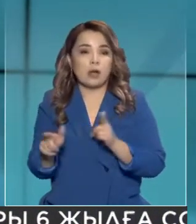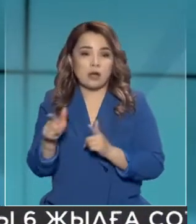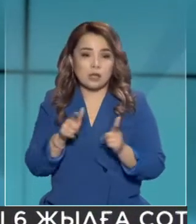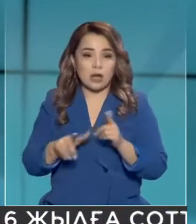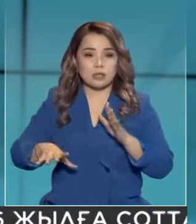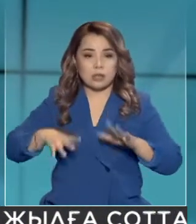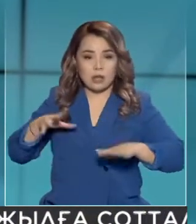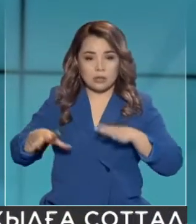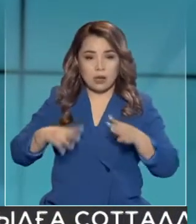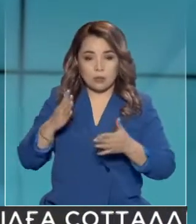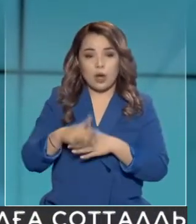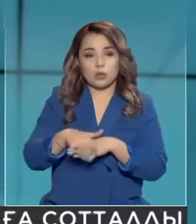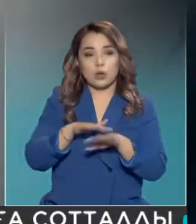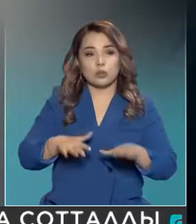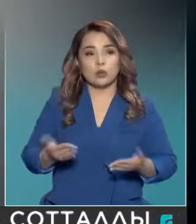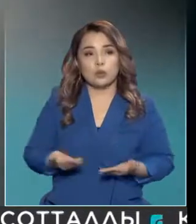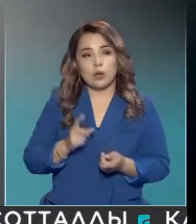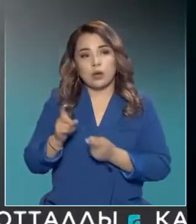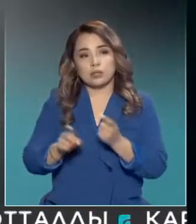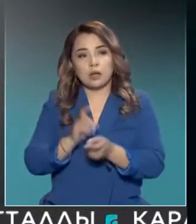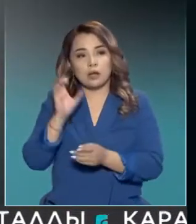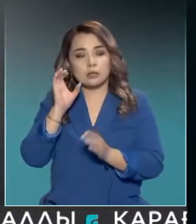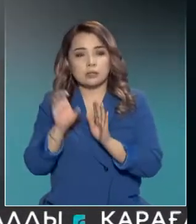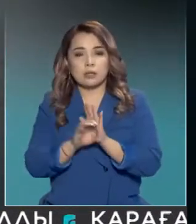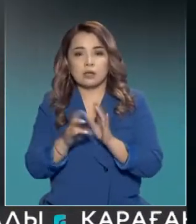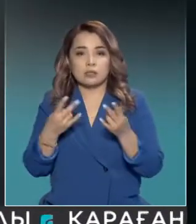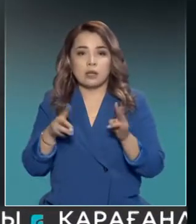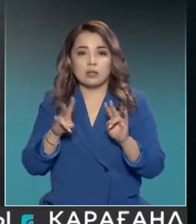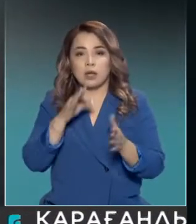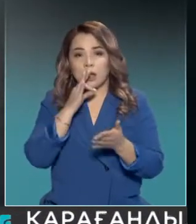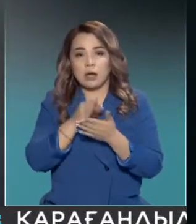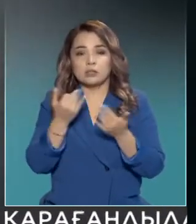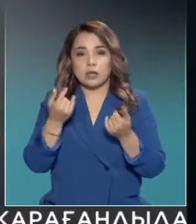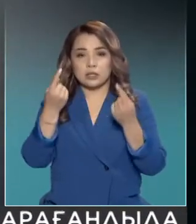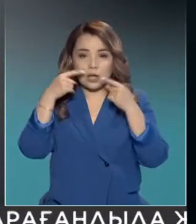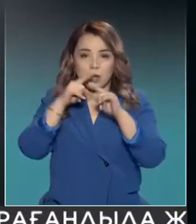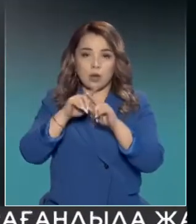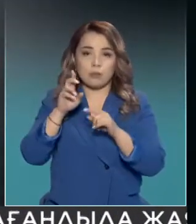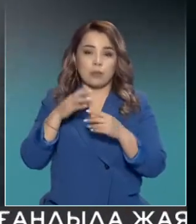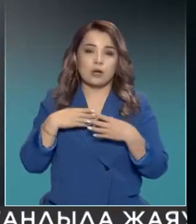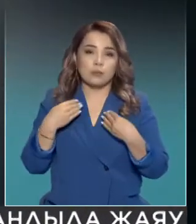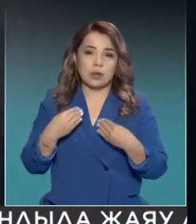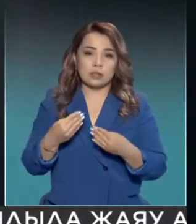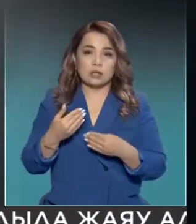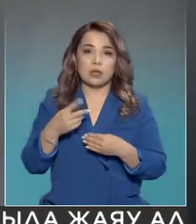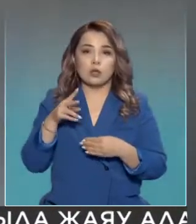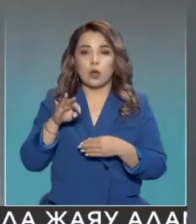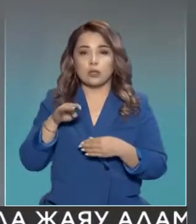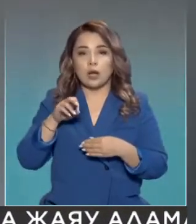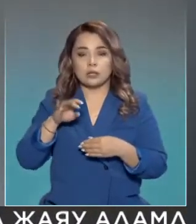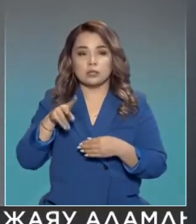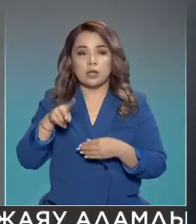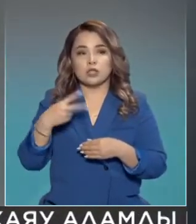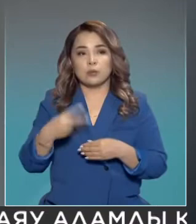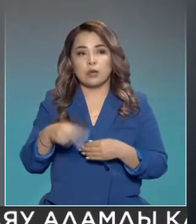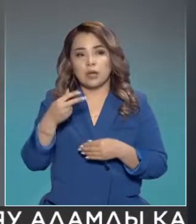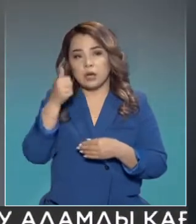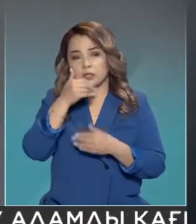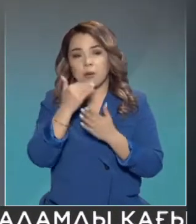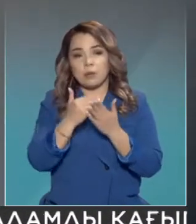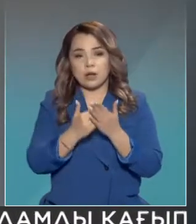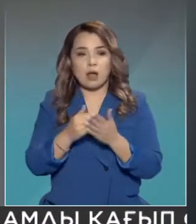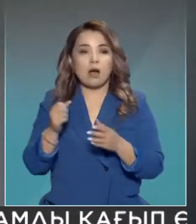даярлығы. Сондықтан тұрғындарды қауесет әңгімелерге ермеуге шақырды. Бұл техника «Батыл Тойтарыс 2022» кешенді